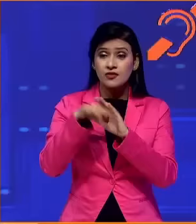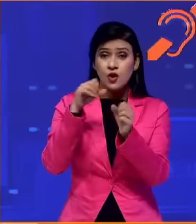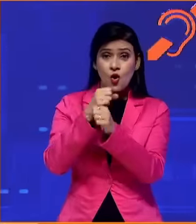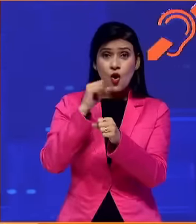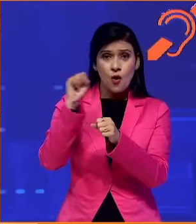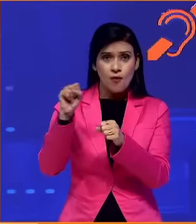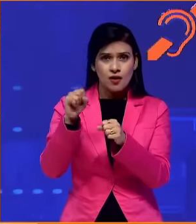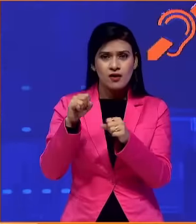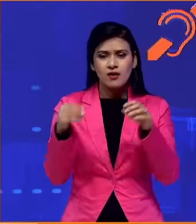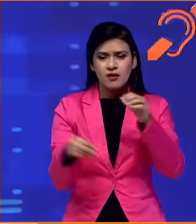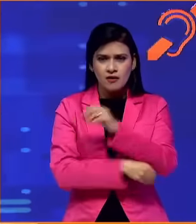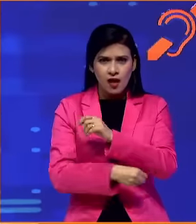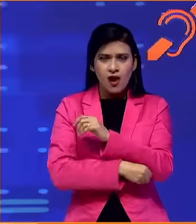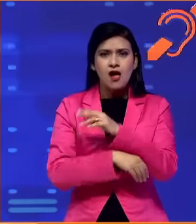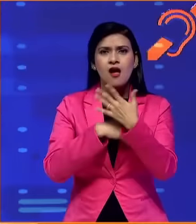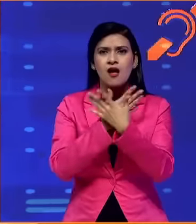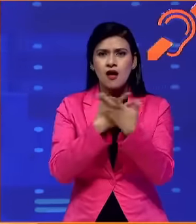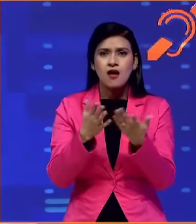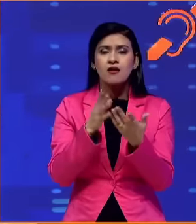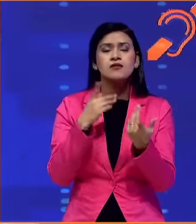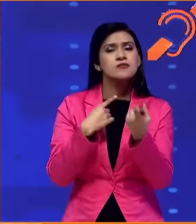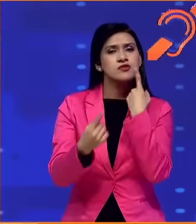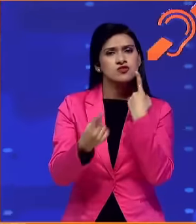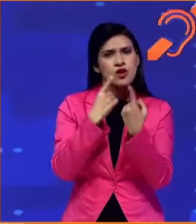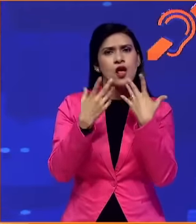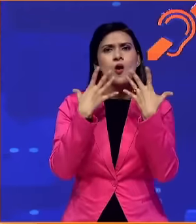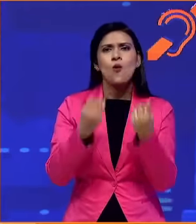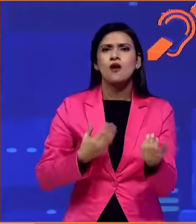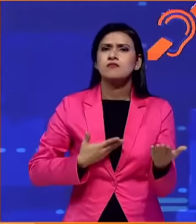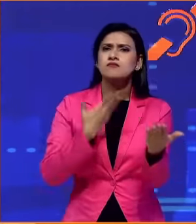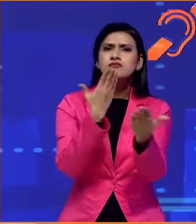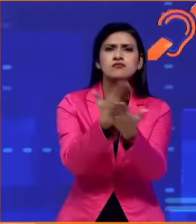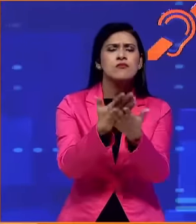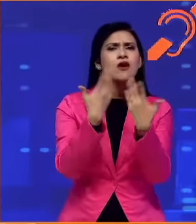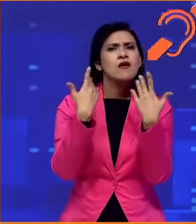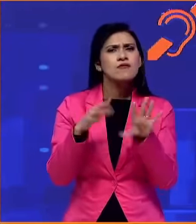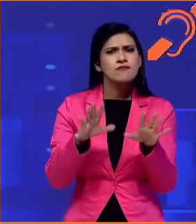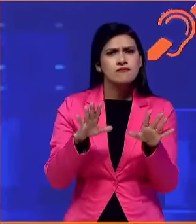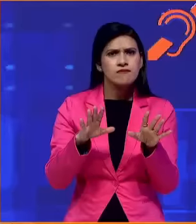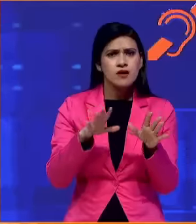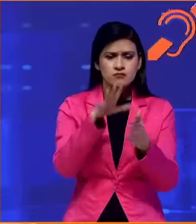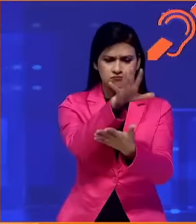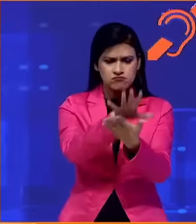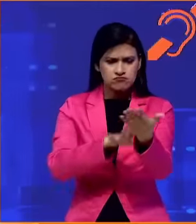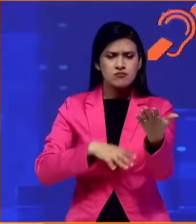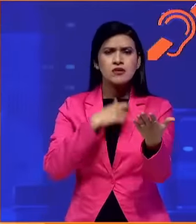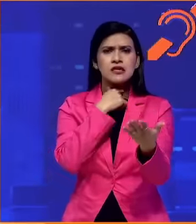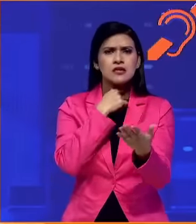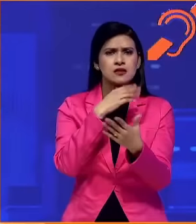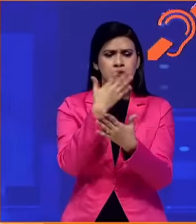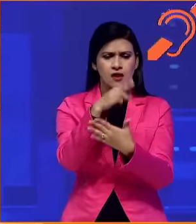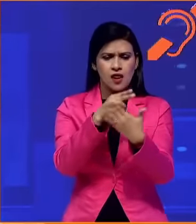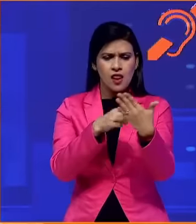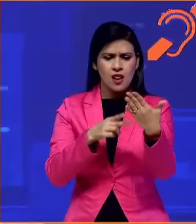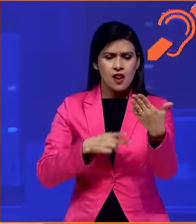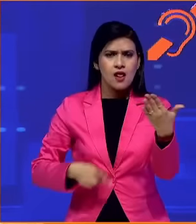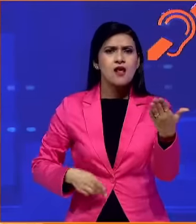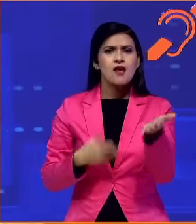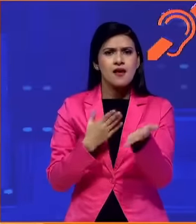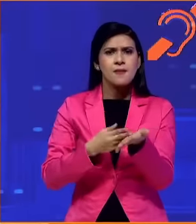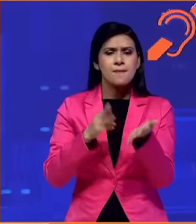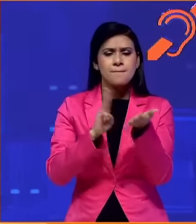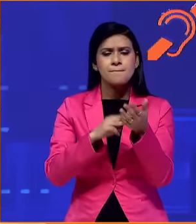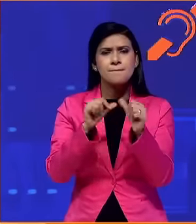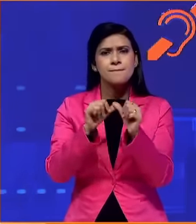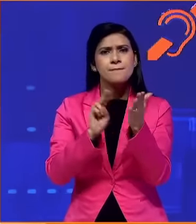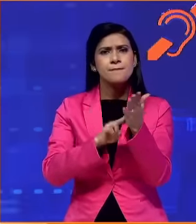उनकेशासनकालकेदौरानहुएभ्रष्टाचारकीजांचकीमांगकररहाथा। औरयहहमारेघोषणापत्रमेंलिखाथा। हमनेहरमंचसेकहाथाकि जांचहोनीचाहिए।लेकिन